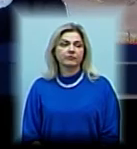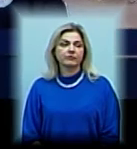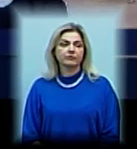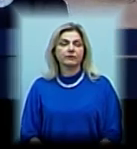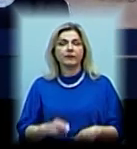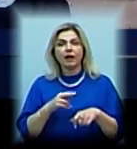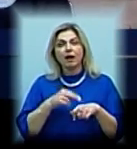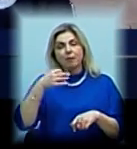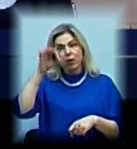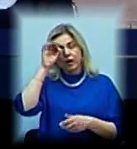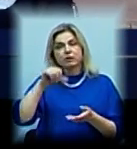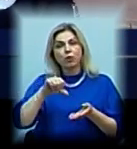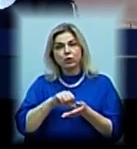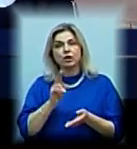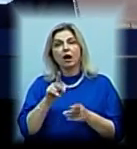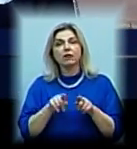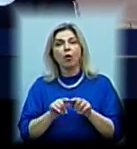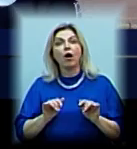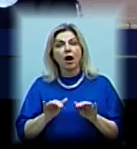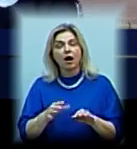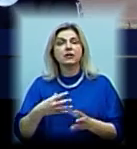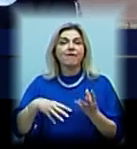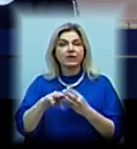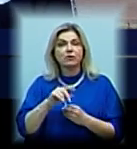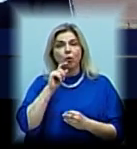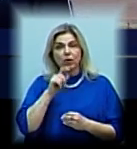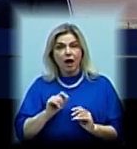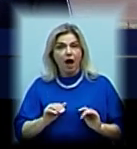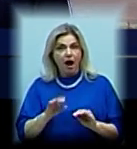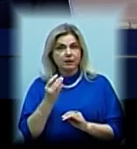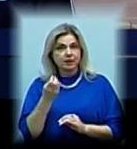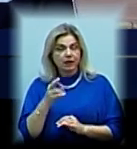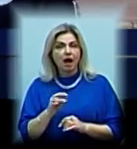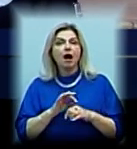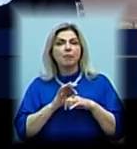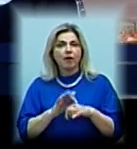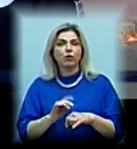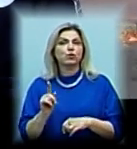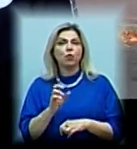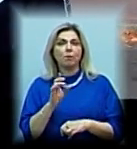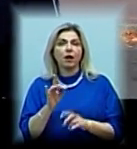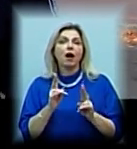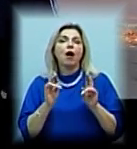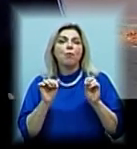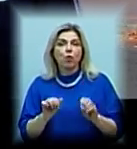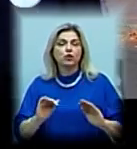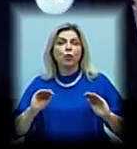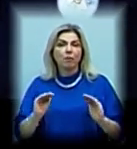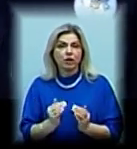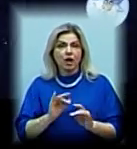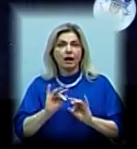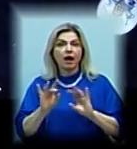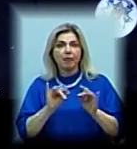Патрульна поліція залучилася до даної акції. Це всеукраїнська акція. Відбувається для того, щоб якомога зменшити